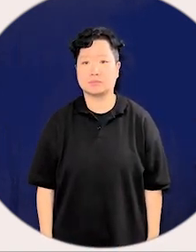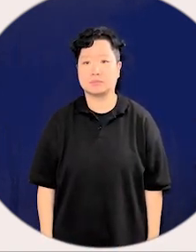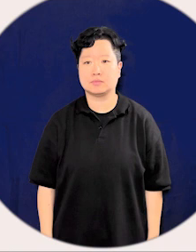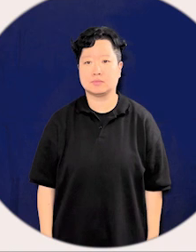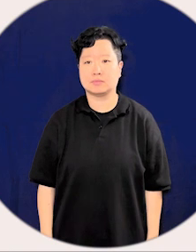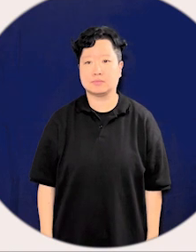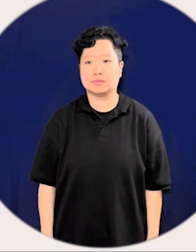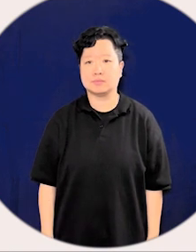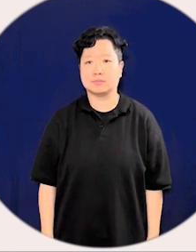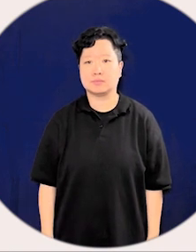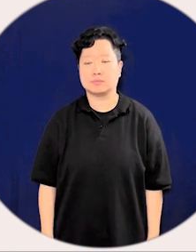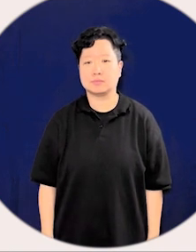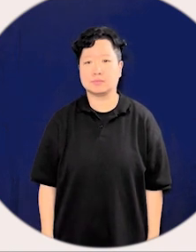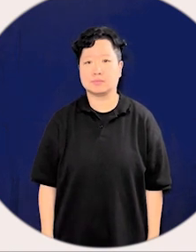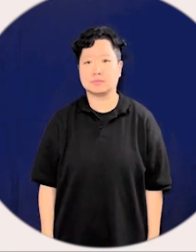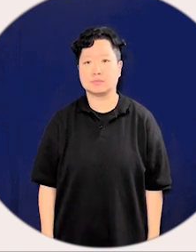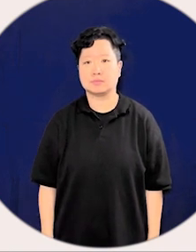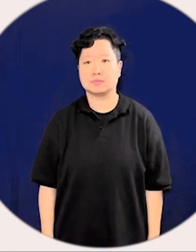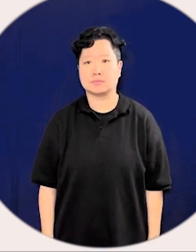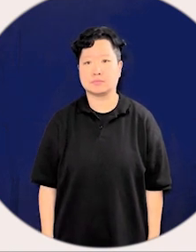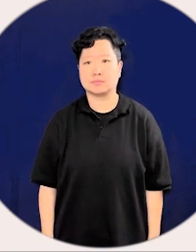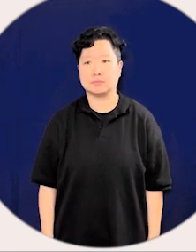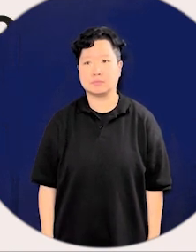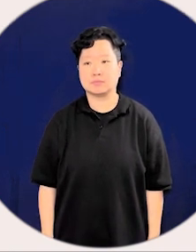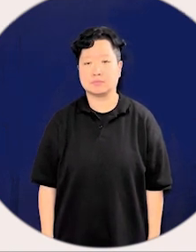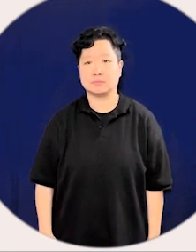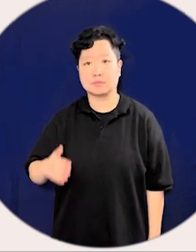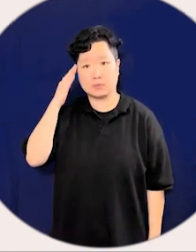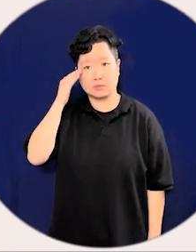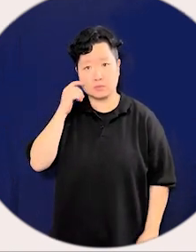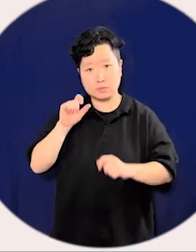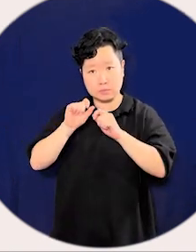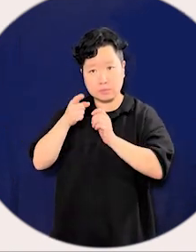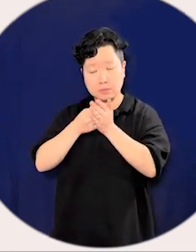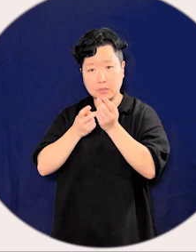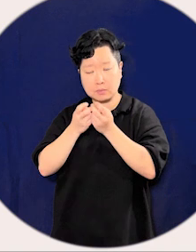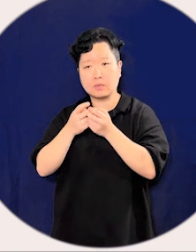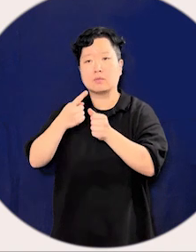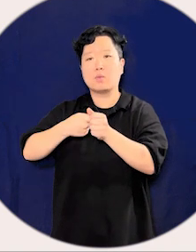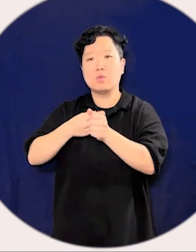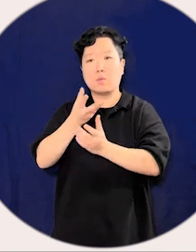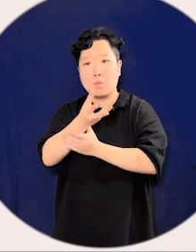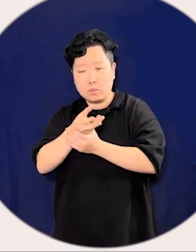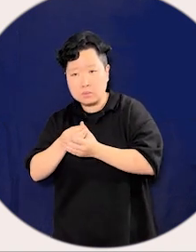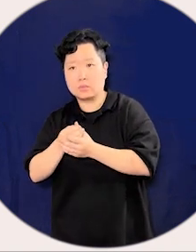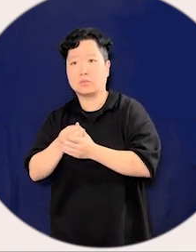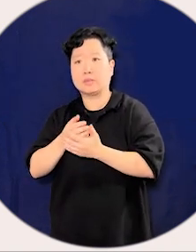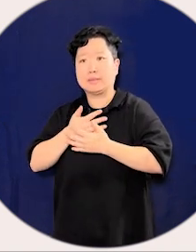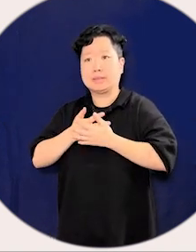긴장을 완화하기 위한 진정제를 사용할 수도 있습니다. 국내에서는 흔히 전기 진공 흡입술을